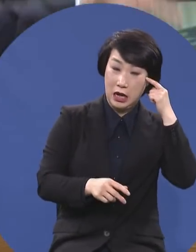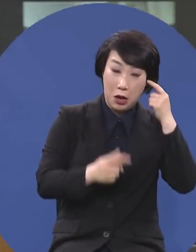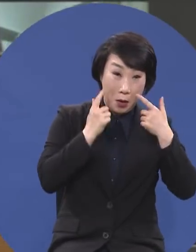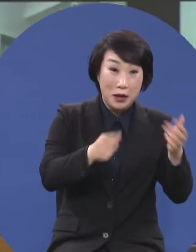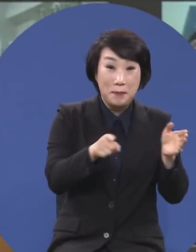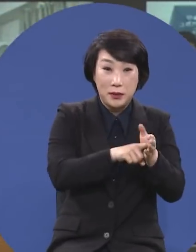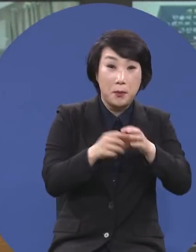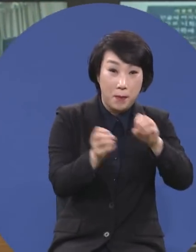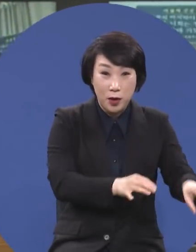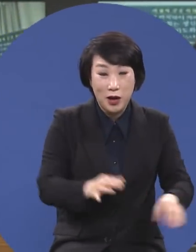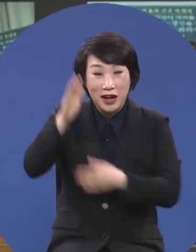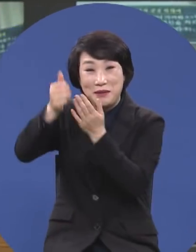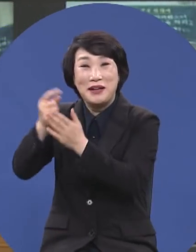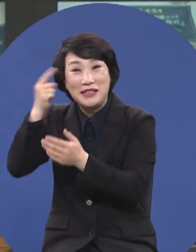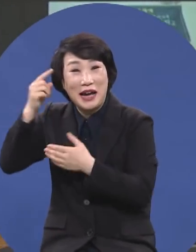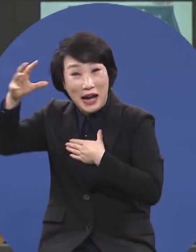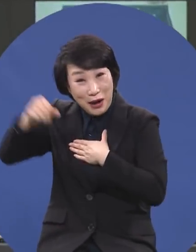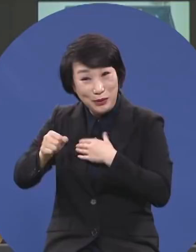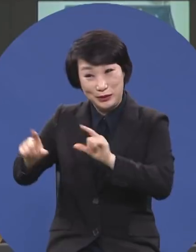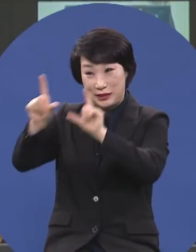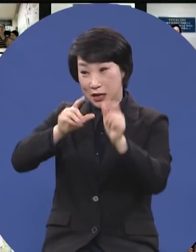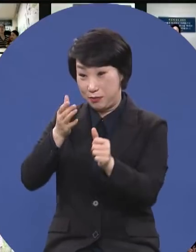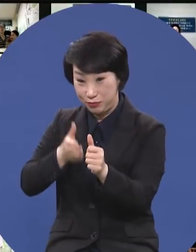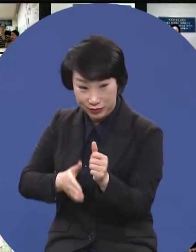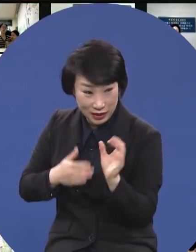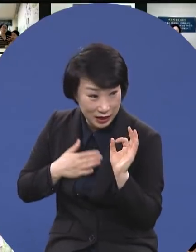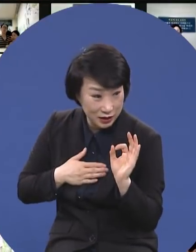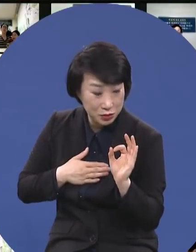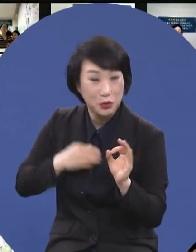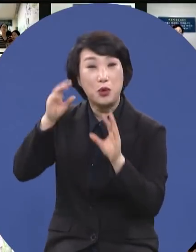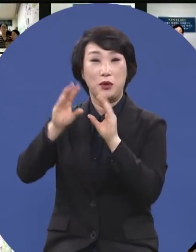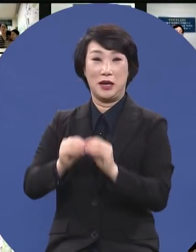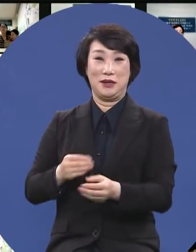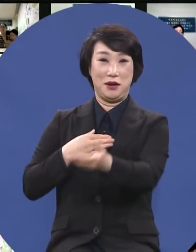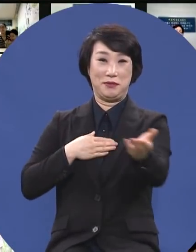확신으로 살자 이 말입니다. 동의하시면 아멘 합시다.